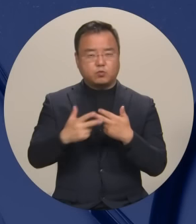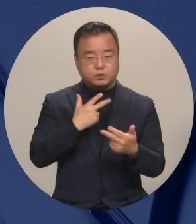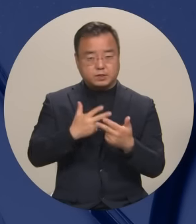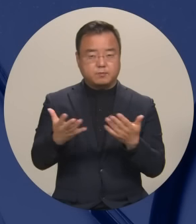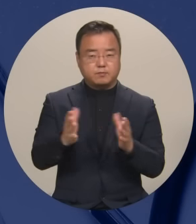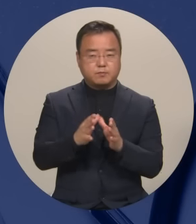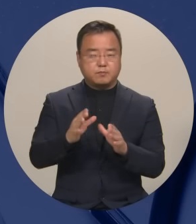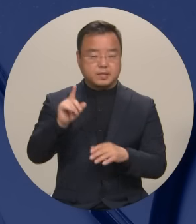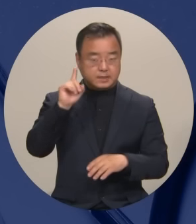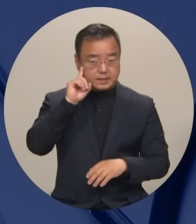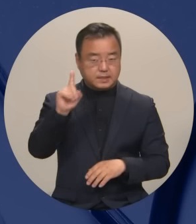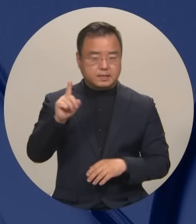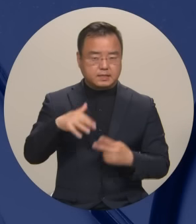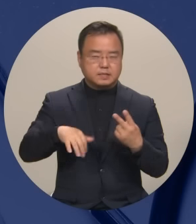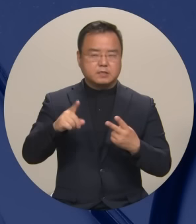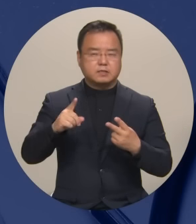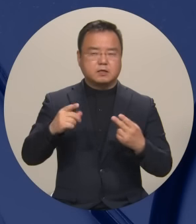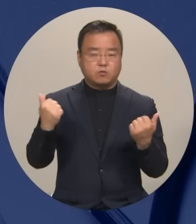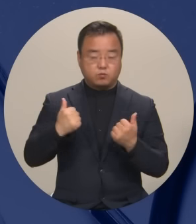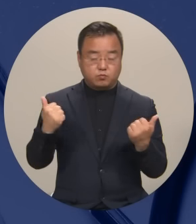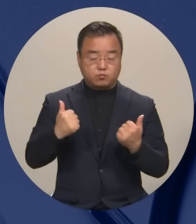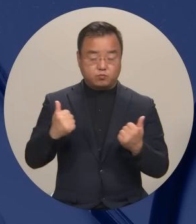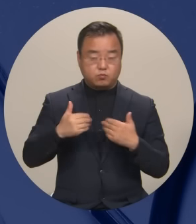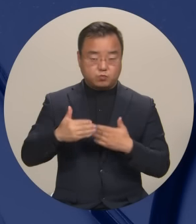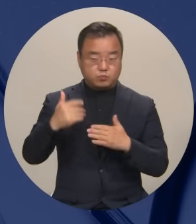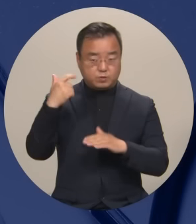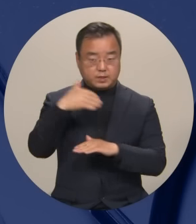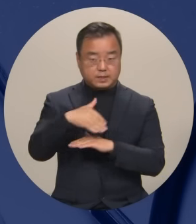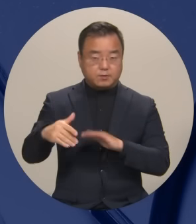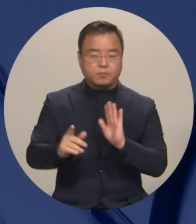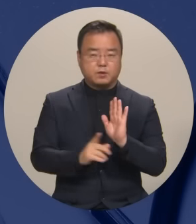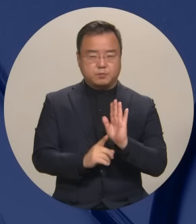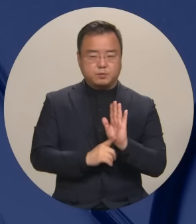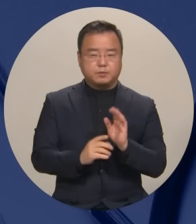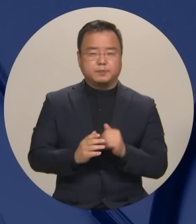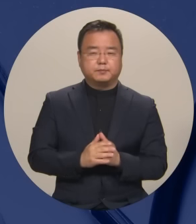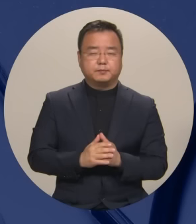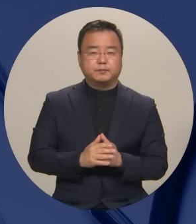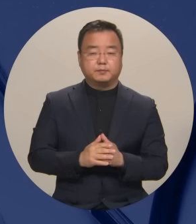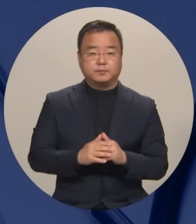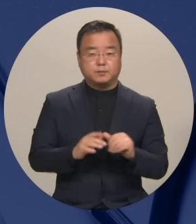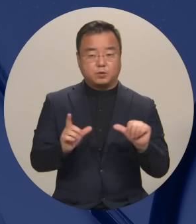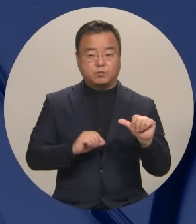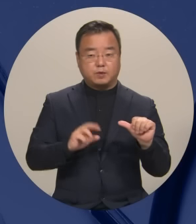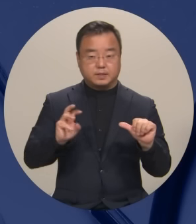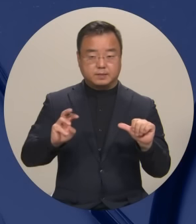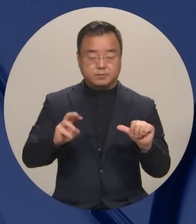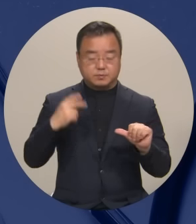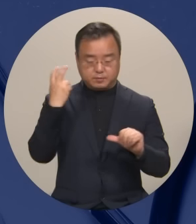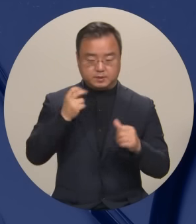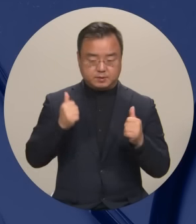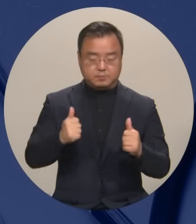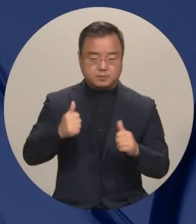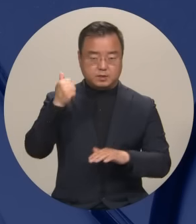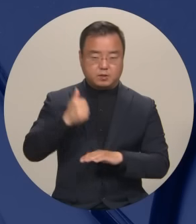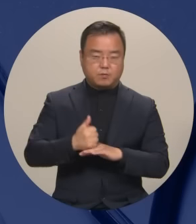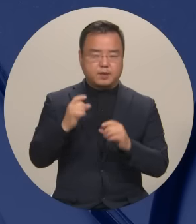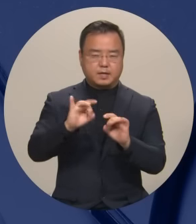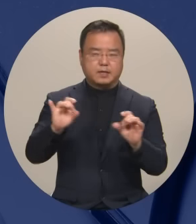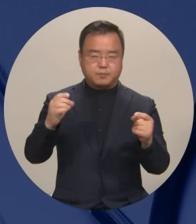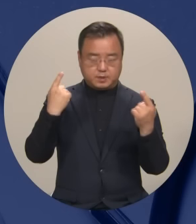전형 위원회 2차 회의를 열고 대입 전형 시행 계획을 심사합니다 이후 30일 대교협은 심사 결과를 각 대학에